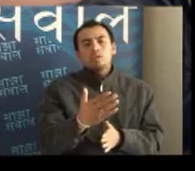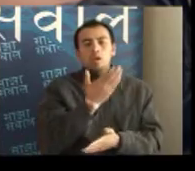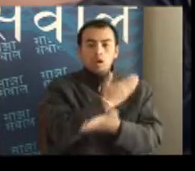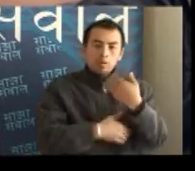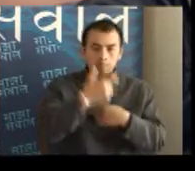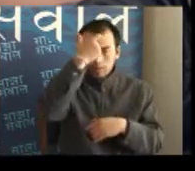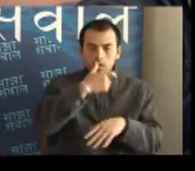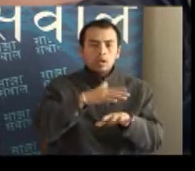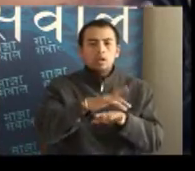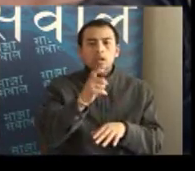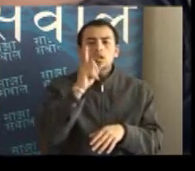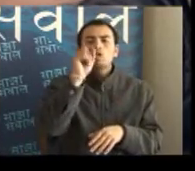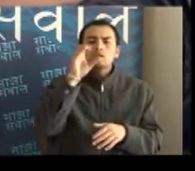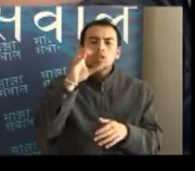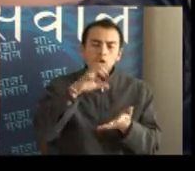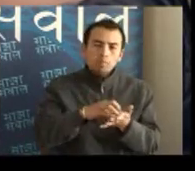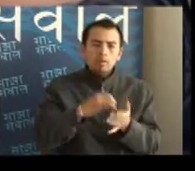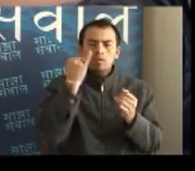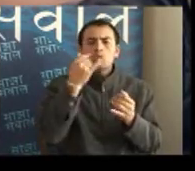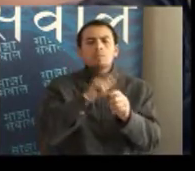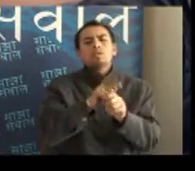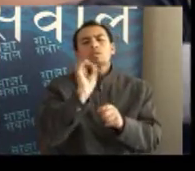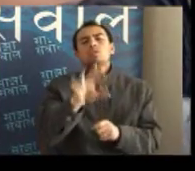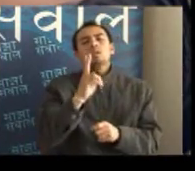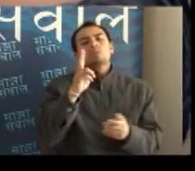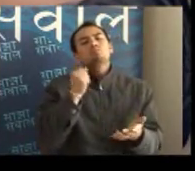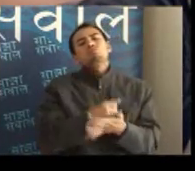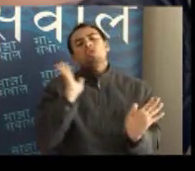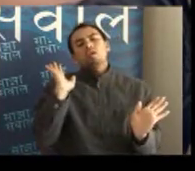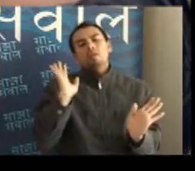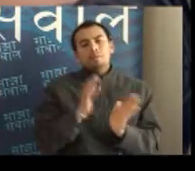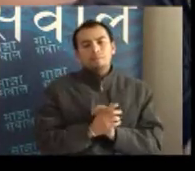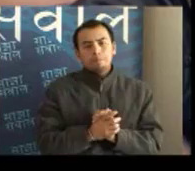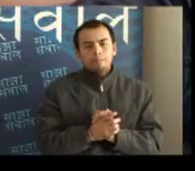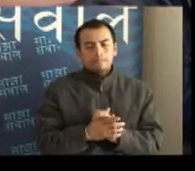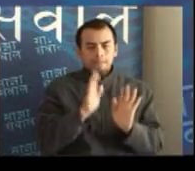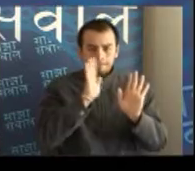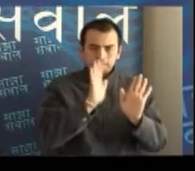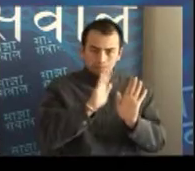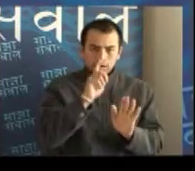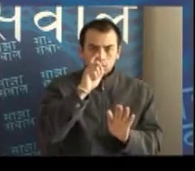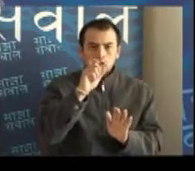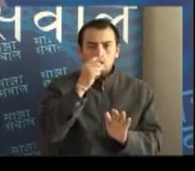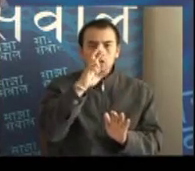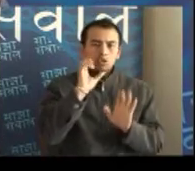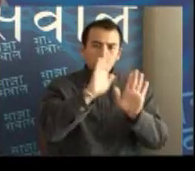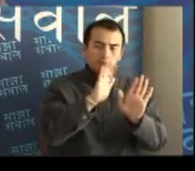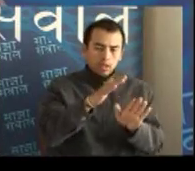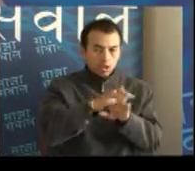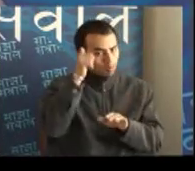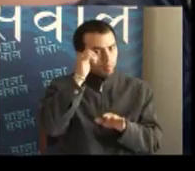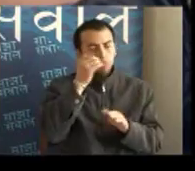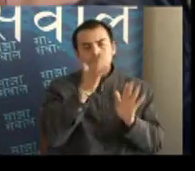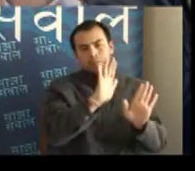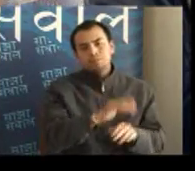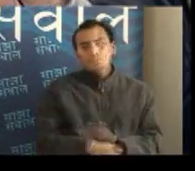भएको व्यक्तिको लागि काठमाडौँको 10 ठाउँमा सार्वजनिक शौचालय बनाइदिउँ न, त्यति भए पुग्छ यसलाई। हस् गजेन्द्रजी एकदम धन्यवाद, तपाईँले थुप्रै अनुभव सुनाउनु